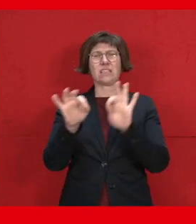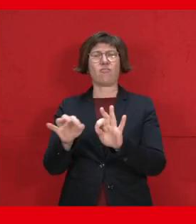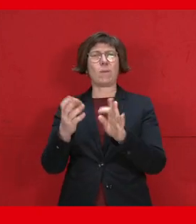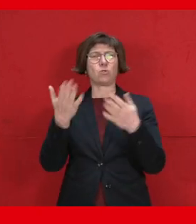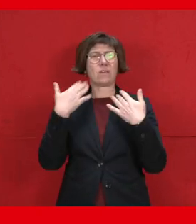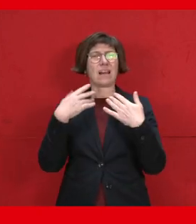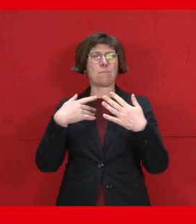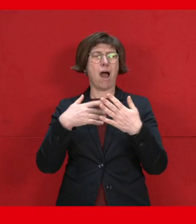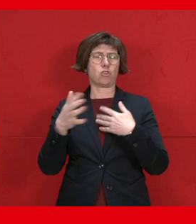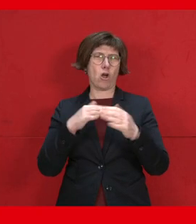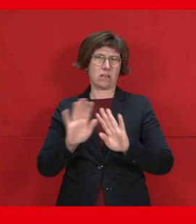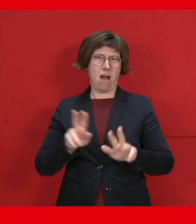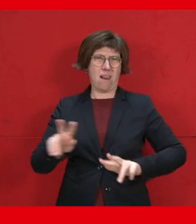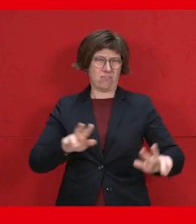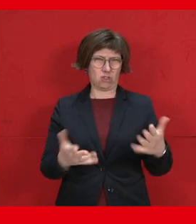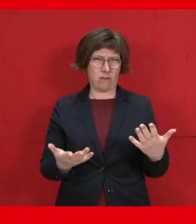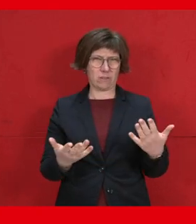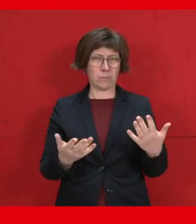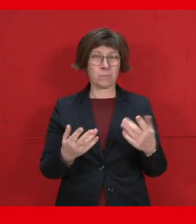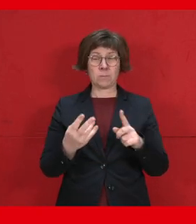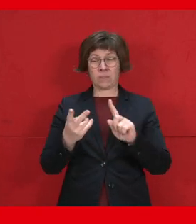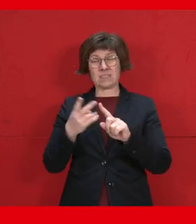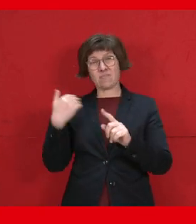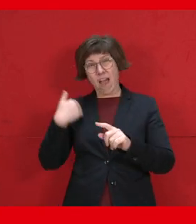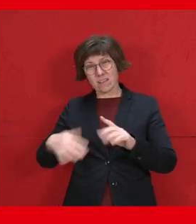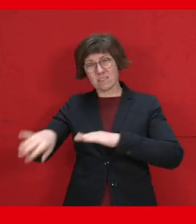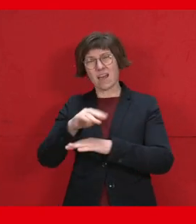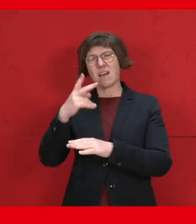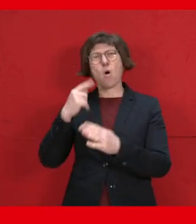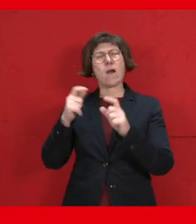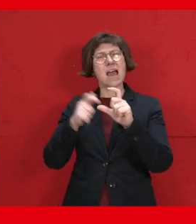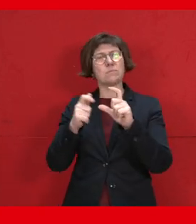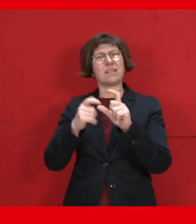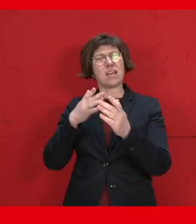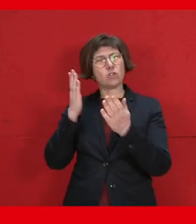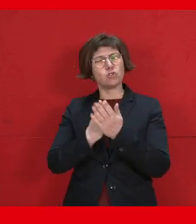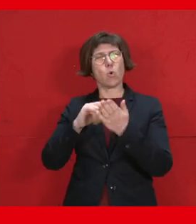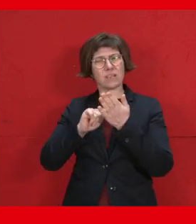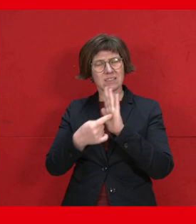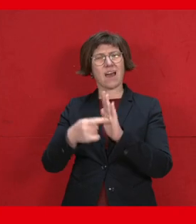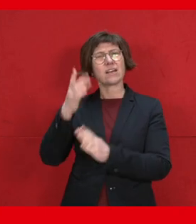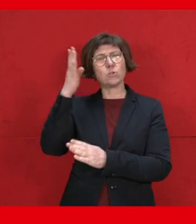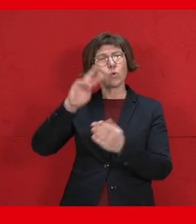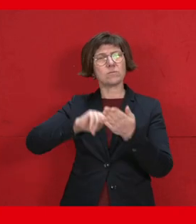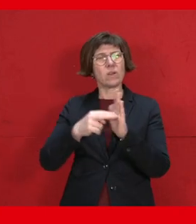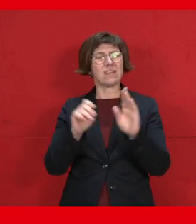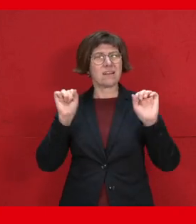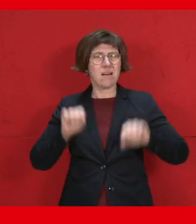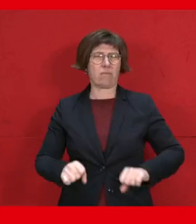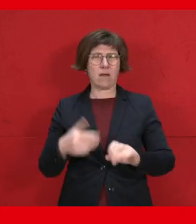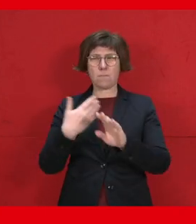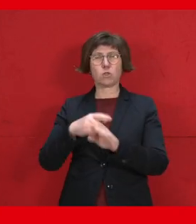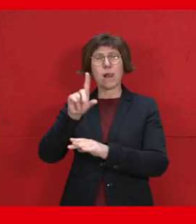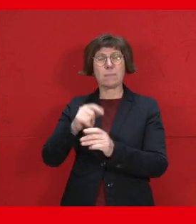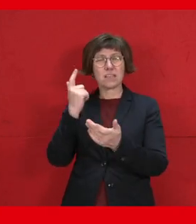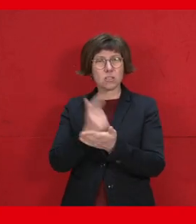Wirtschaft. Wir haben auf der anderen Seite auch gesehen, die SPD hat auch in der Vergangenheit schon Zukunftspolitik gemacht. Etwa mit dem Mindestlohn oder